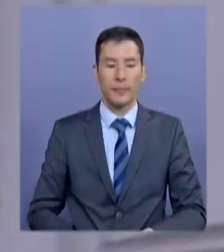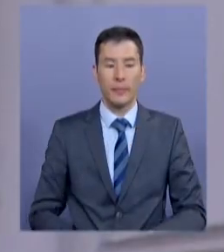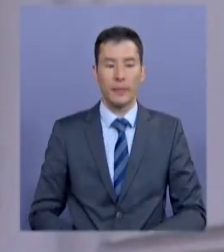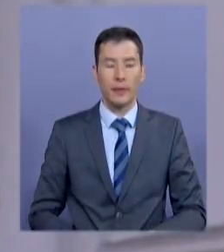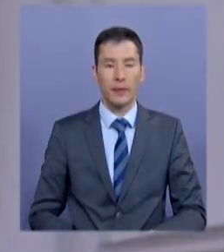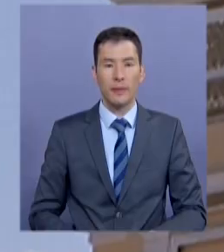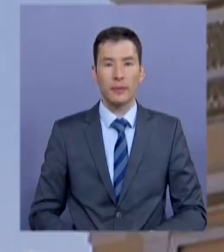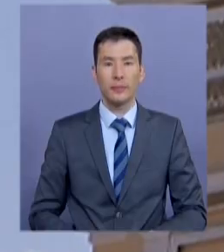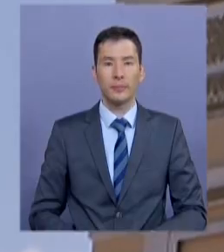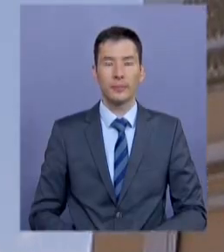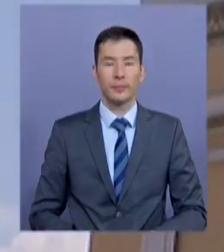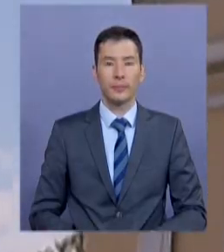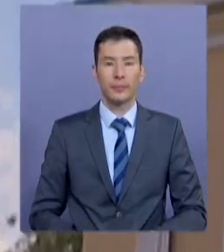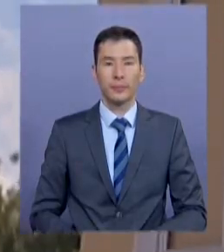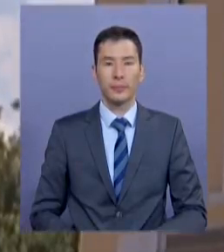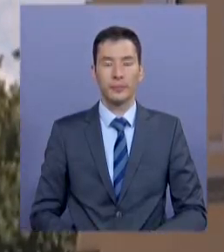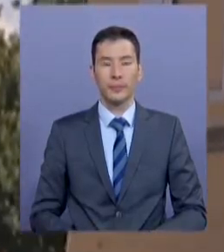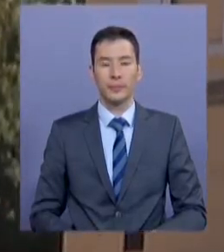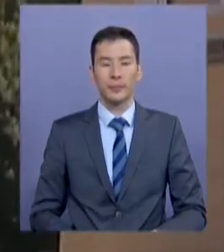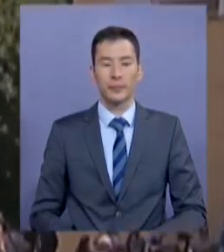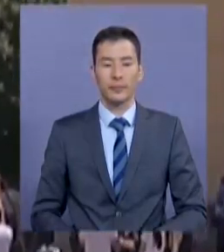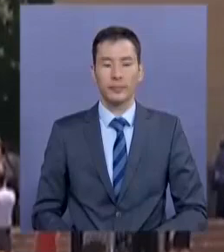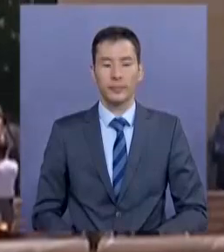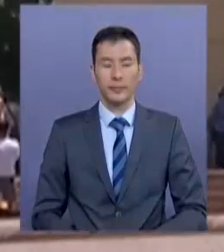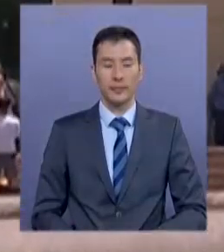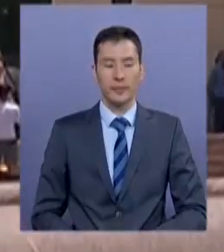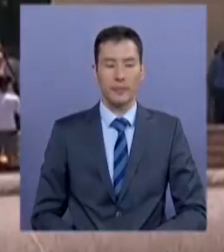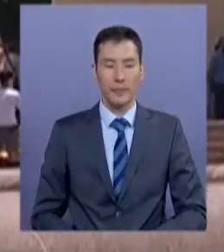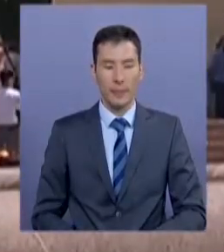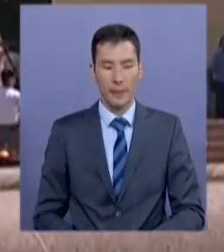соңғы нүктені сот қояды. Айкер Мердәулетқызы, Нұржан Оразбеков, Алматы телеарнасы.